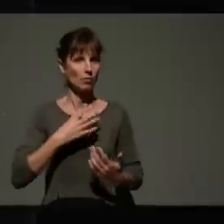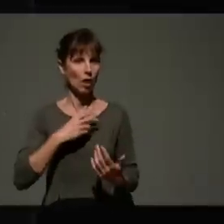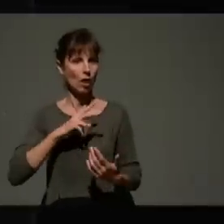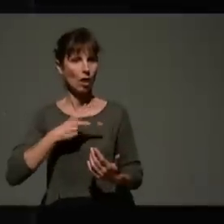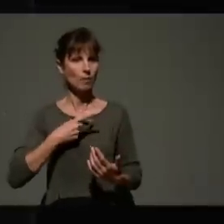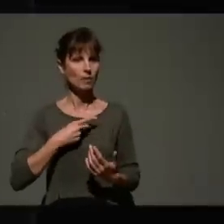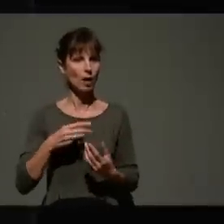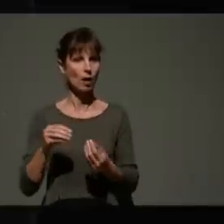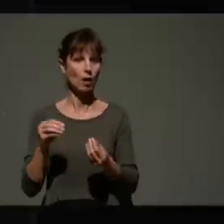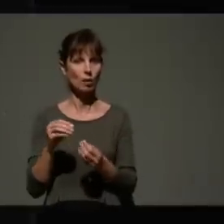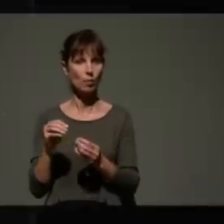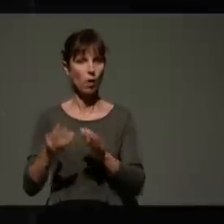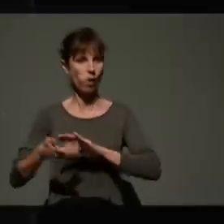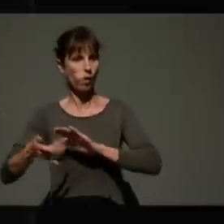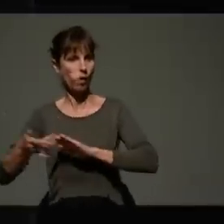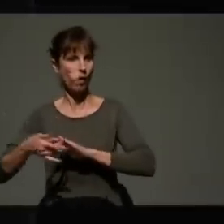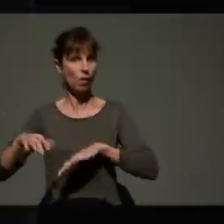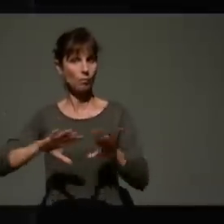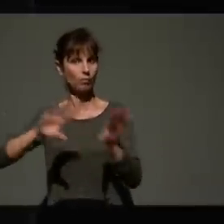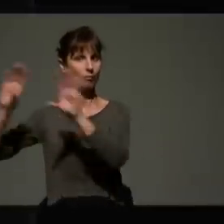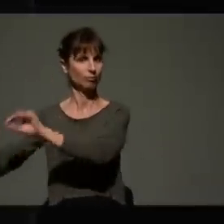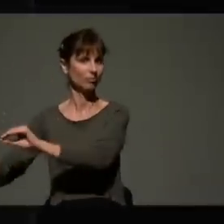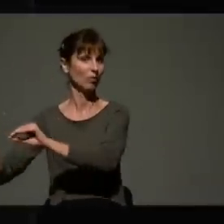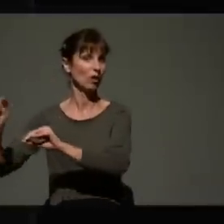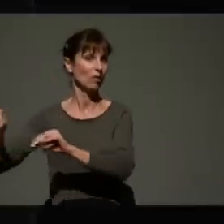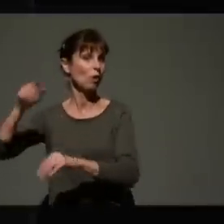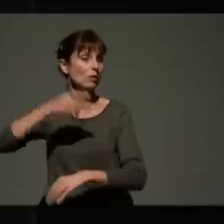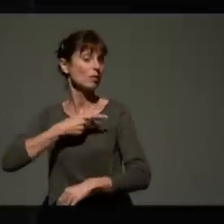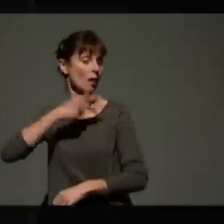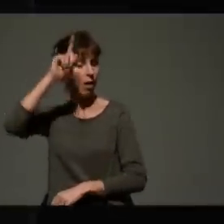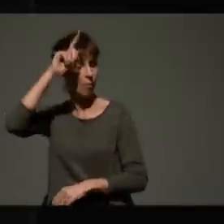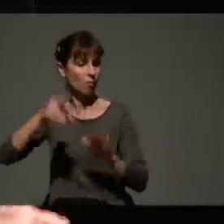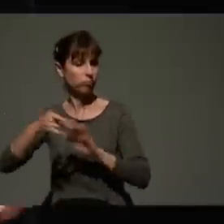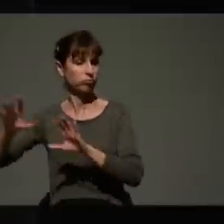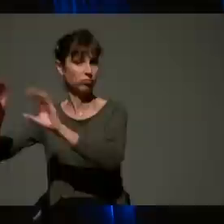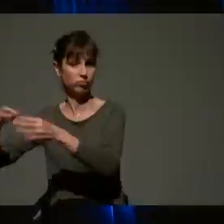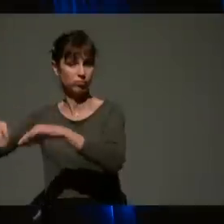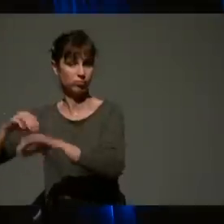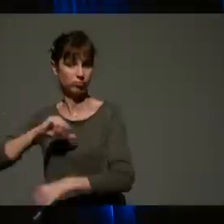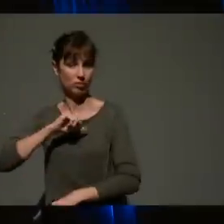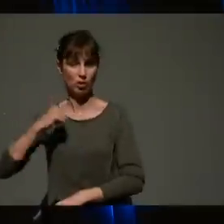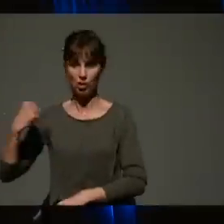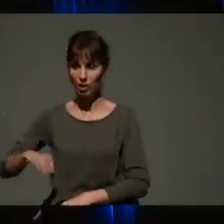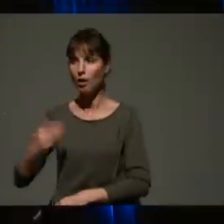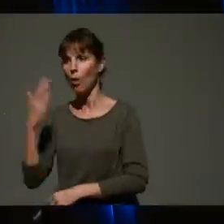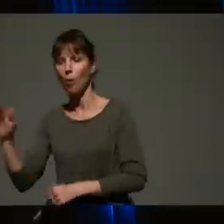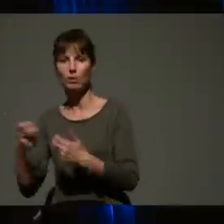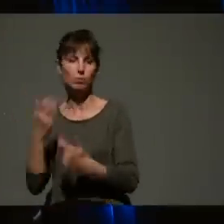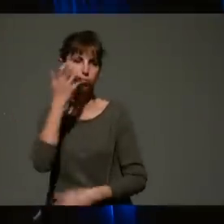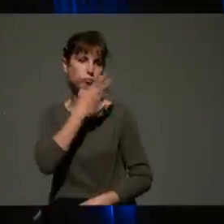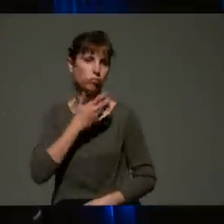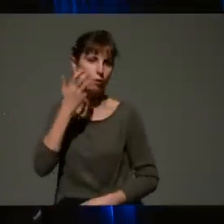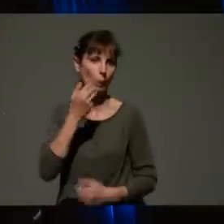plutôt vers l'Est, qui seraient vers la Chine. Et puis, cet exemple qui est sans doute le plus